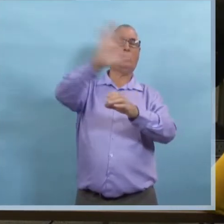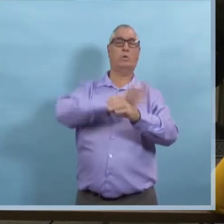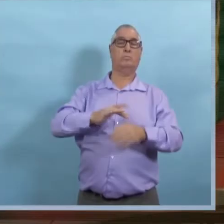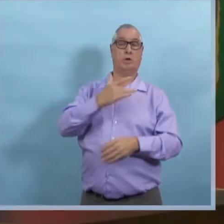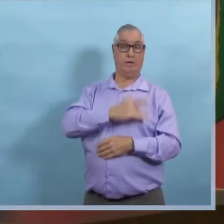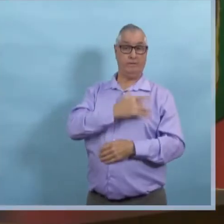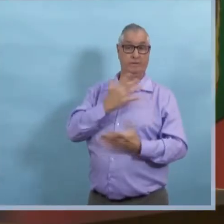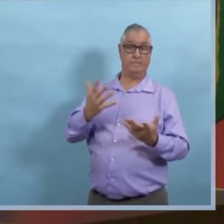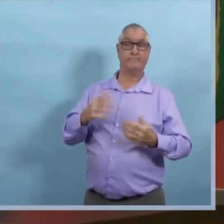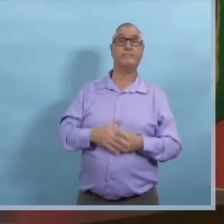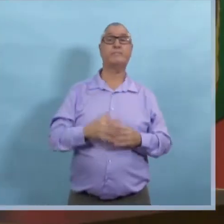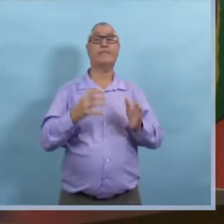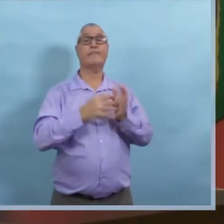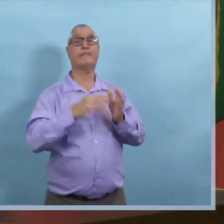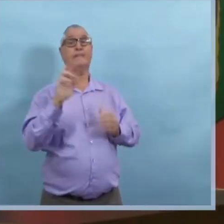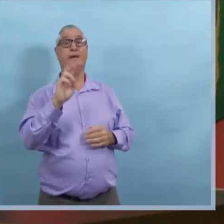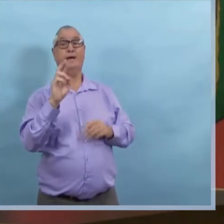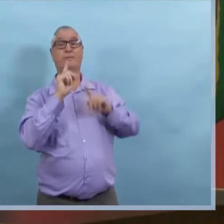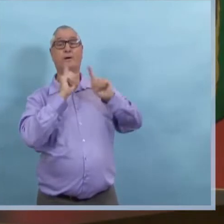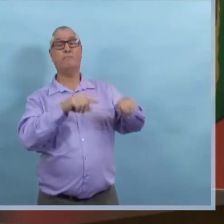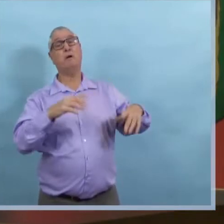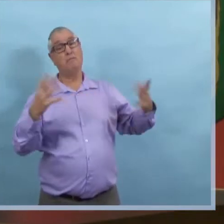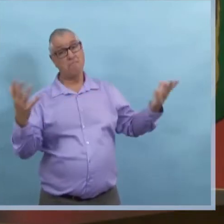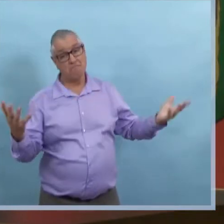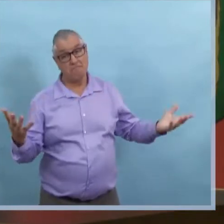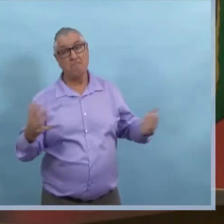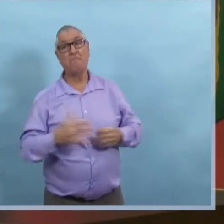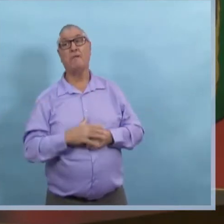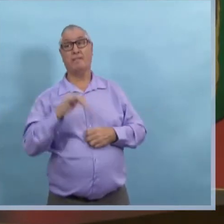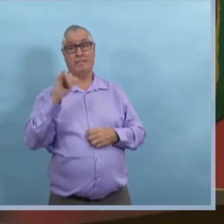de cas à Winnipeg, plus ça va avoir des répercussions dans le reste de la province.